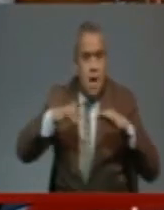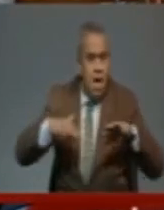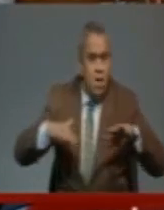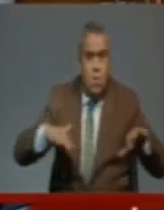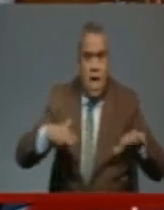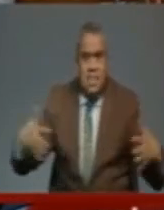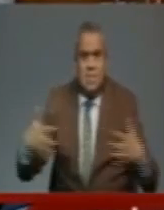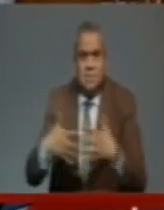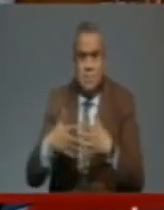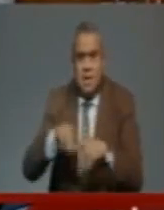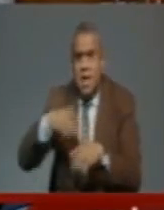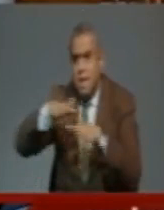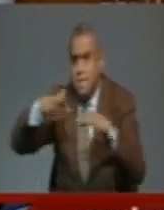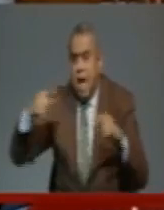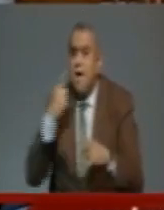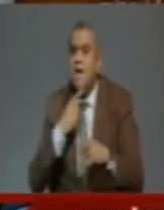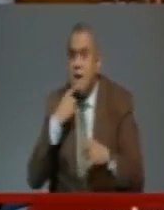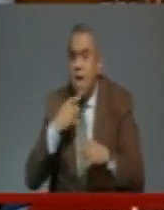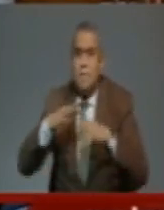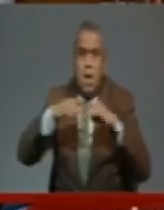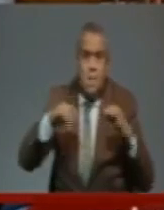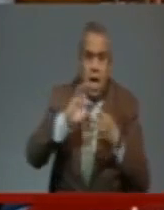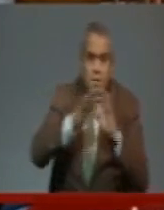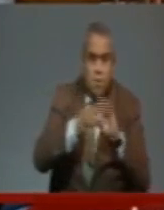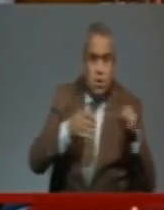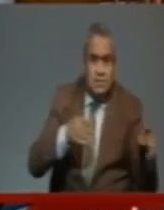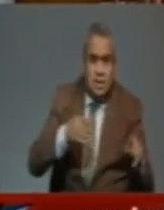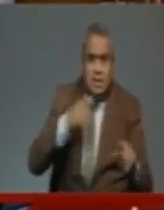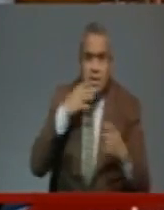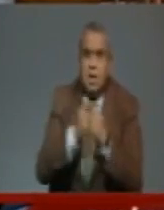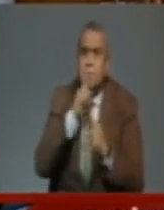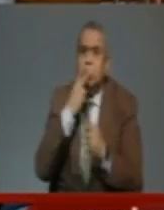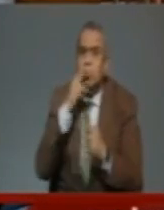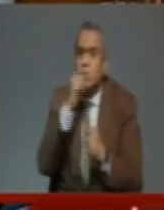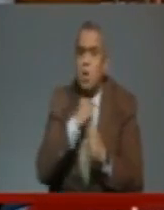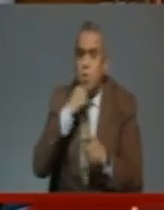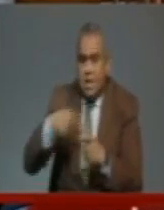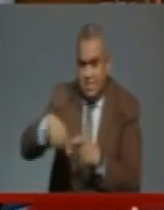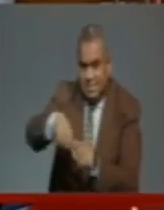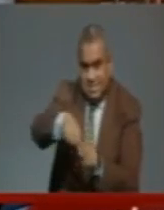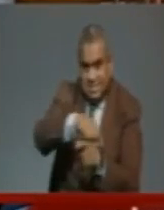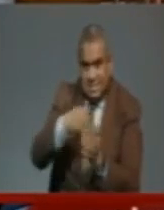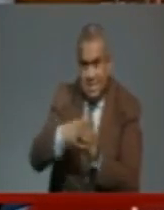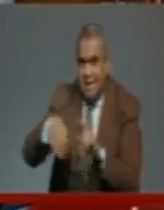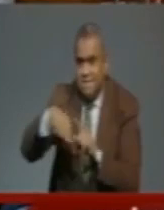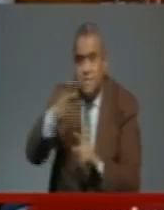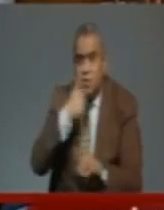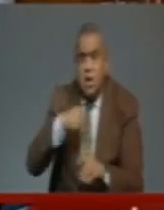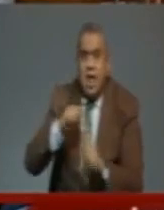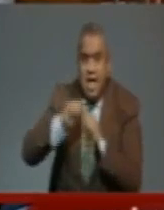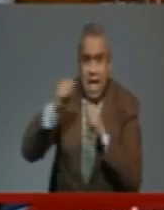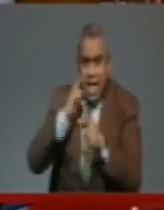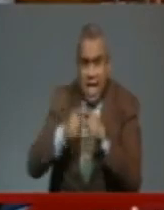الاحمر، وبيخدم على مينا بورسعيد شرق وغرب على البحر المتوسط. الخط السكه الحديد يا فندم طوله 61 كيلو،